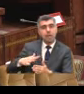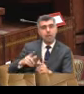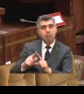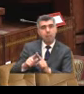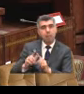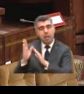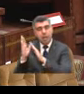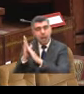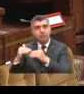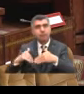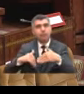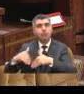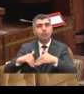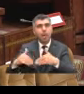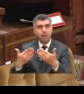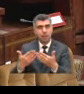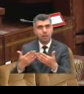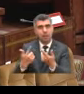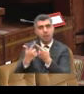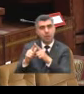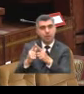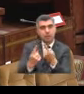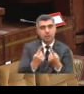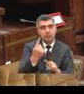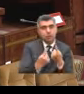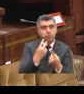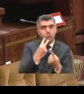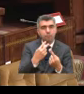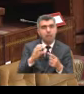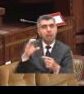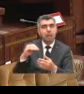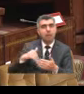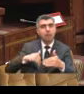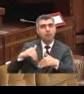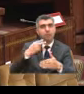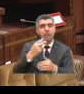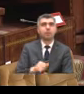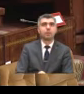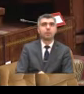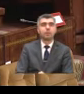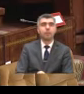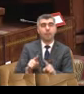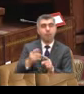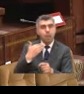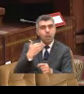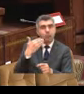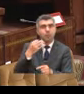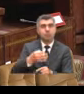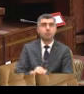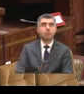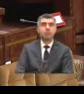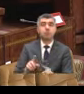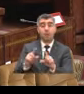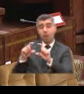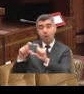الارض وكيضربوا بنهار بالمطاط في الشوارع الكبرى في الدار البيضاء. السيده الوزيره خصكم تستحيوا، لان العناوين